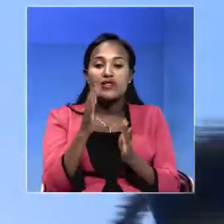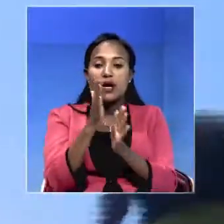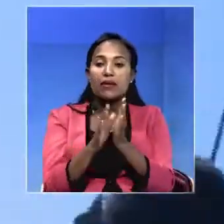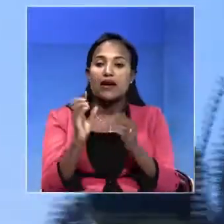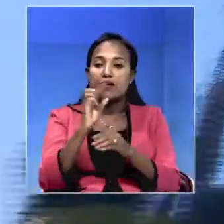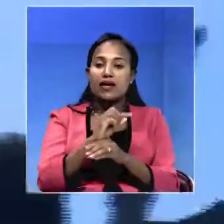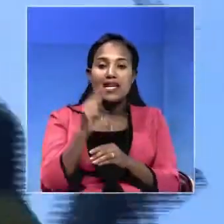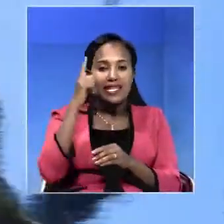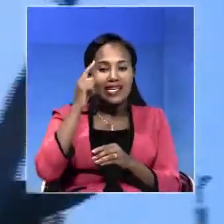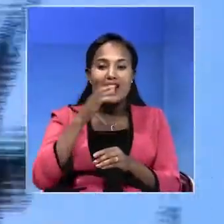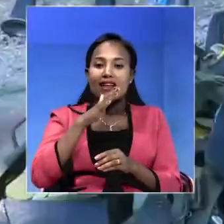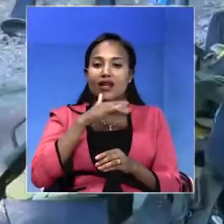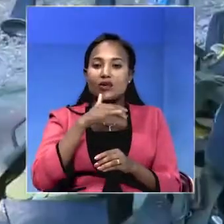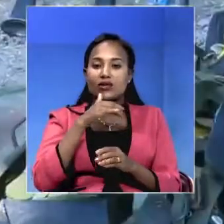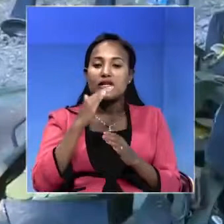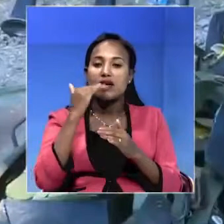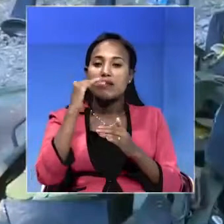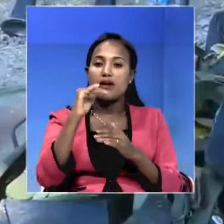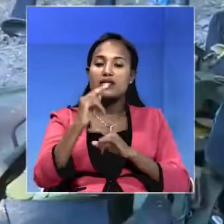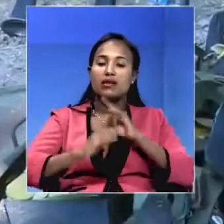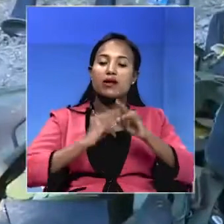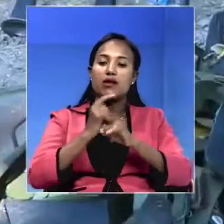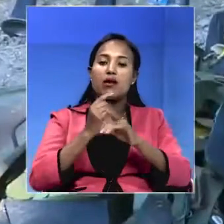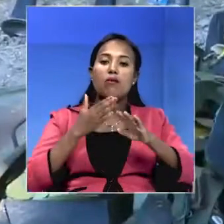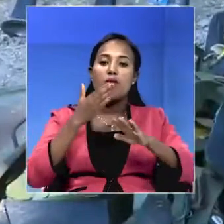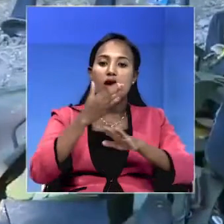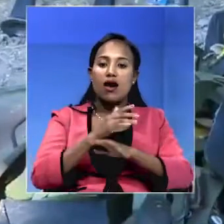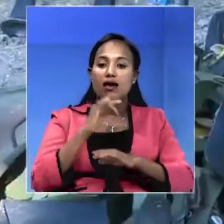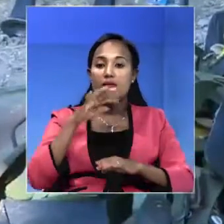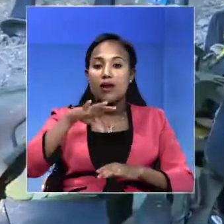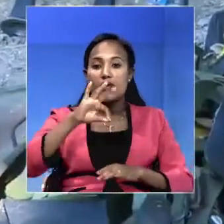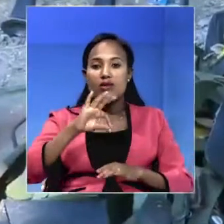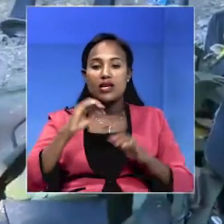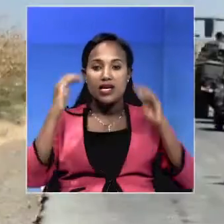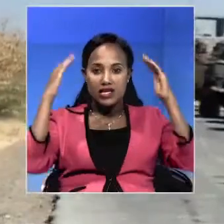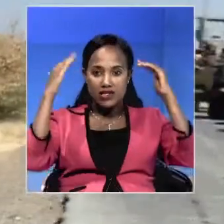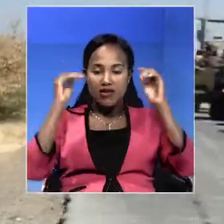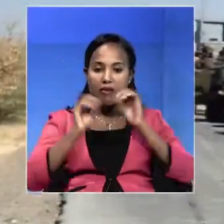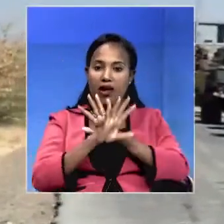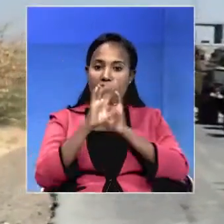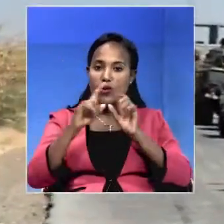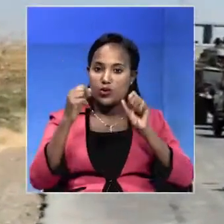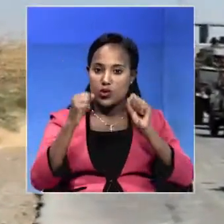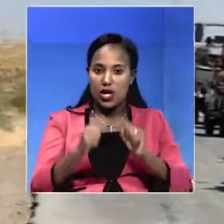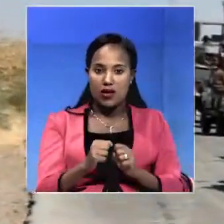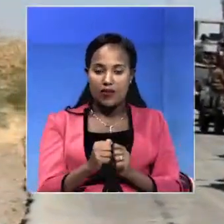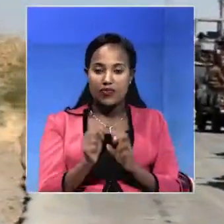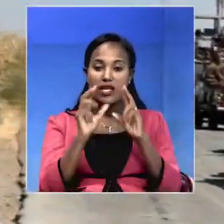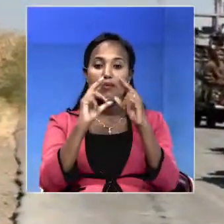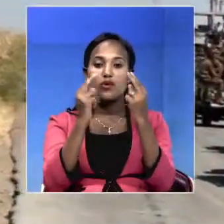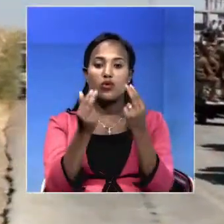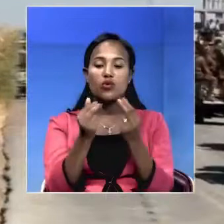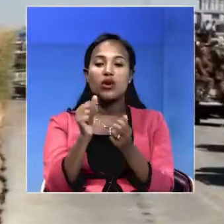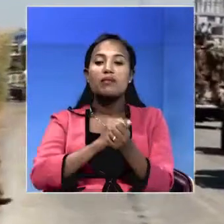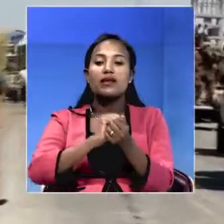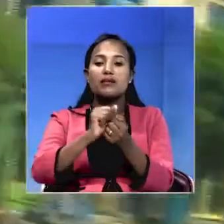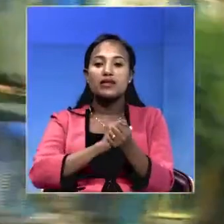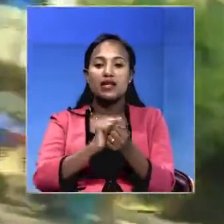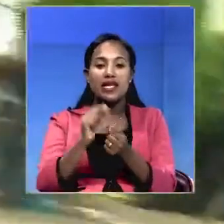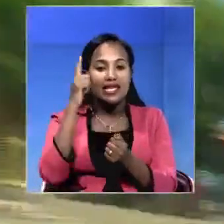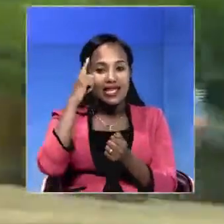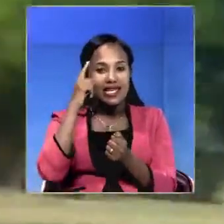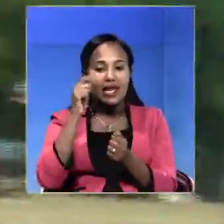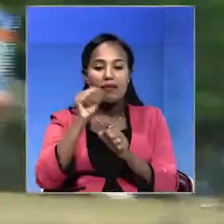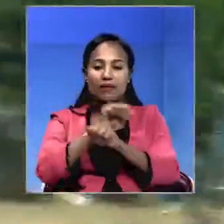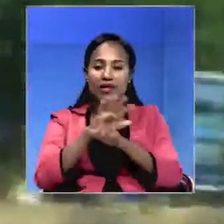መቃረብ ለትግራይ እናቶች ከግማሽ ክፍለ ዘመን በኋላ የሚያገኙት የተስፋ ብርሃን ሊሆን ይችላል። የቡድኑ መደምሰስና የትግራይ